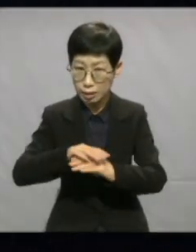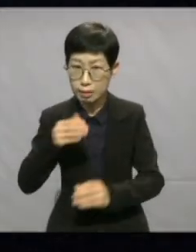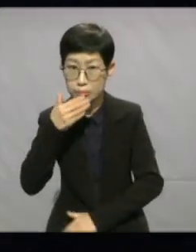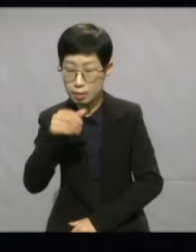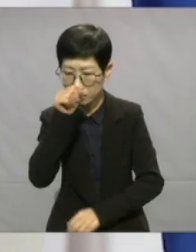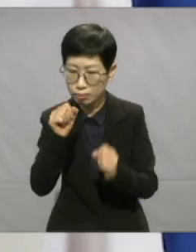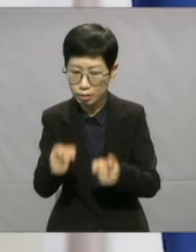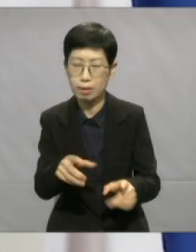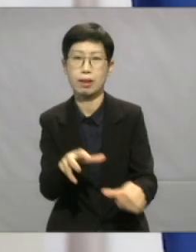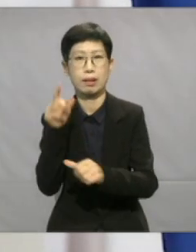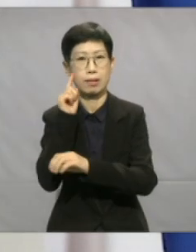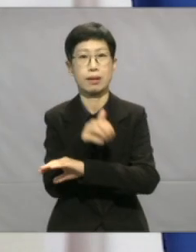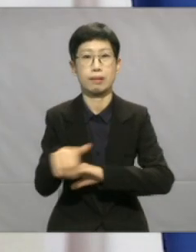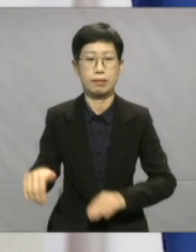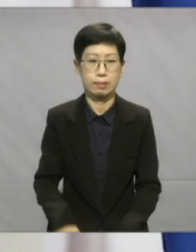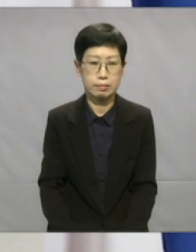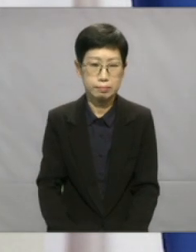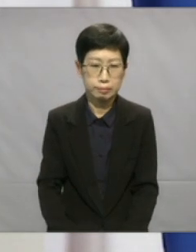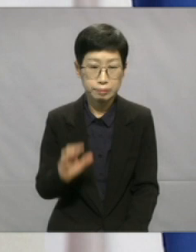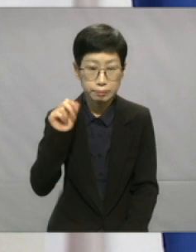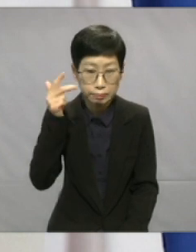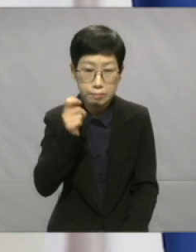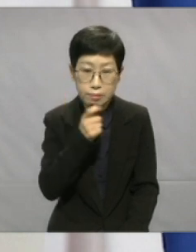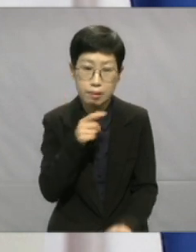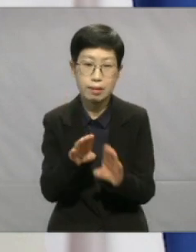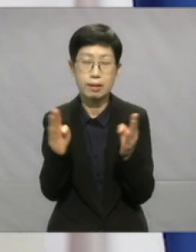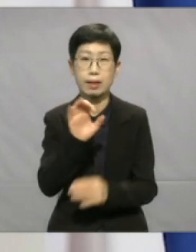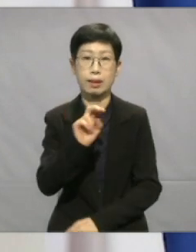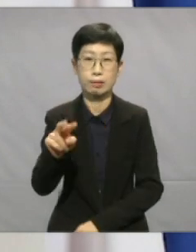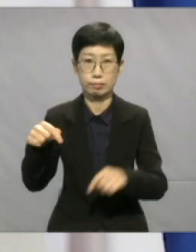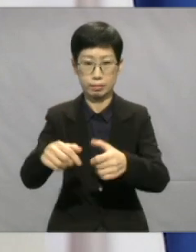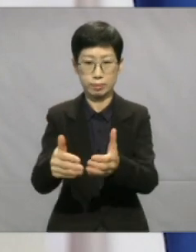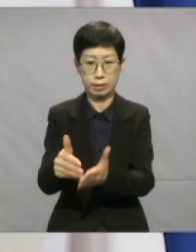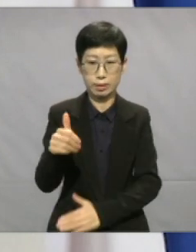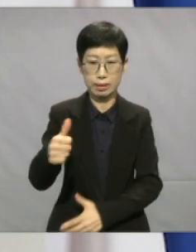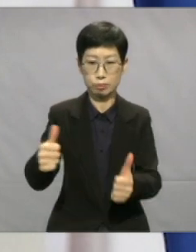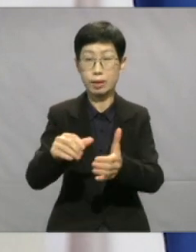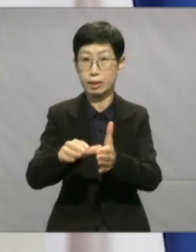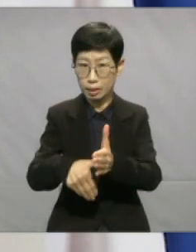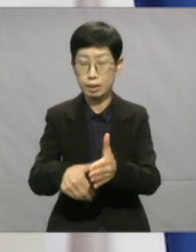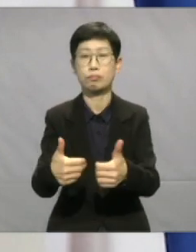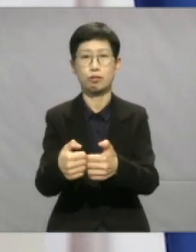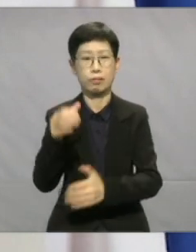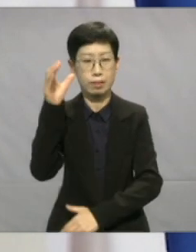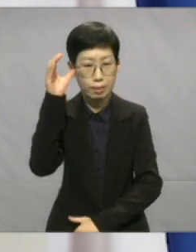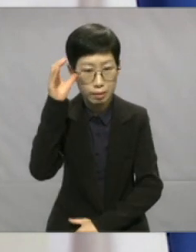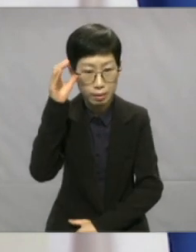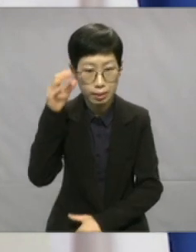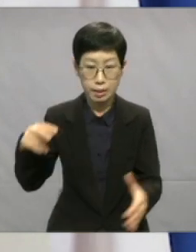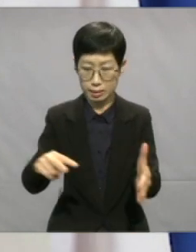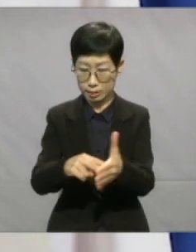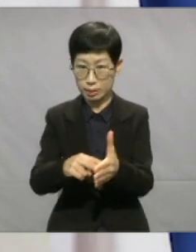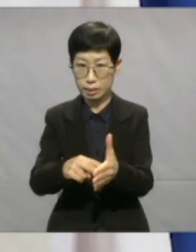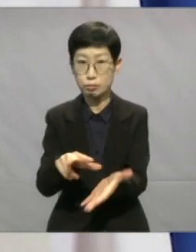겁니다. Und ich erwarte mir eigentlich schon beim nächsten Rat der EU-Außenminister am nächsten Montag